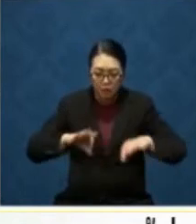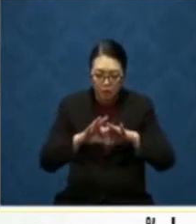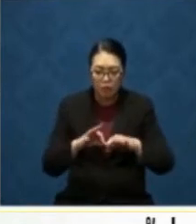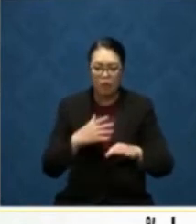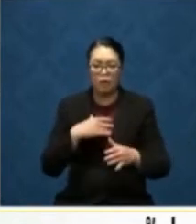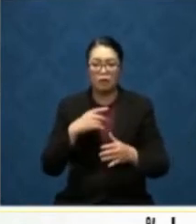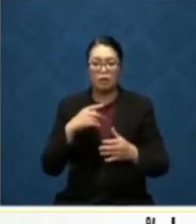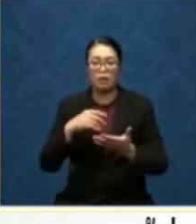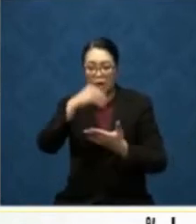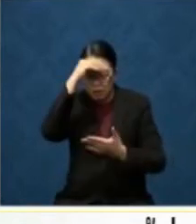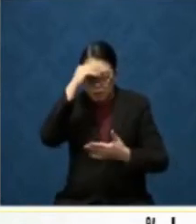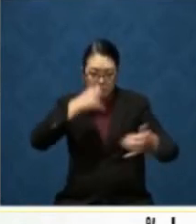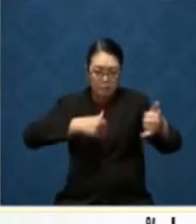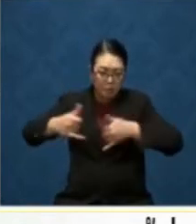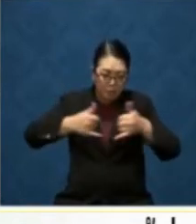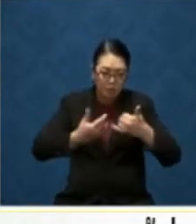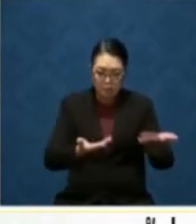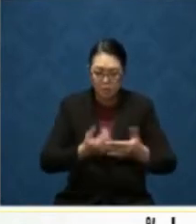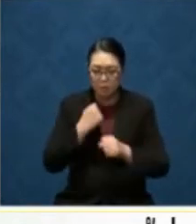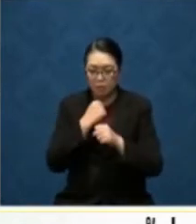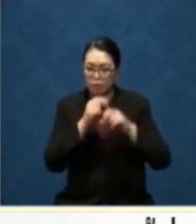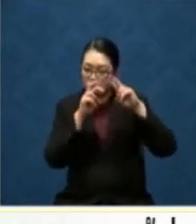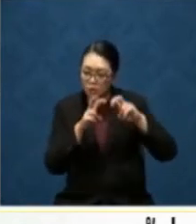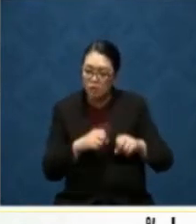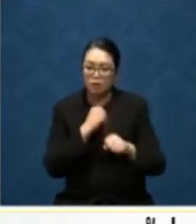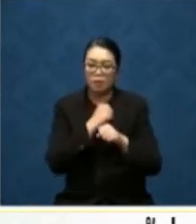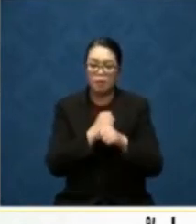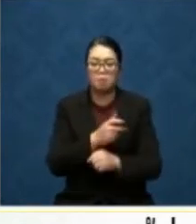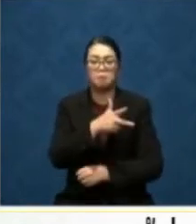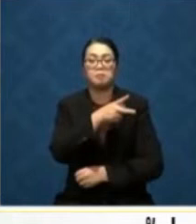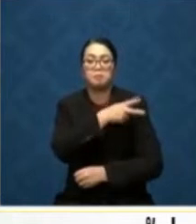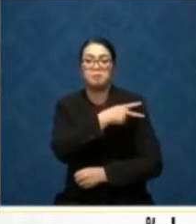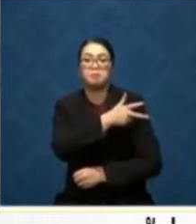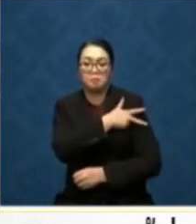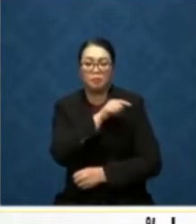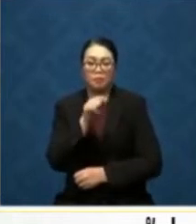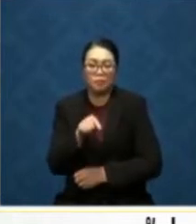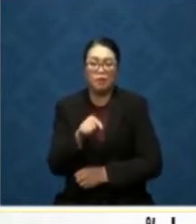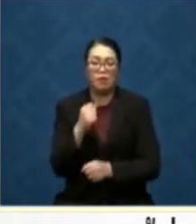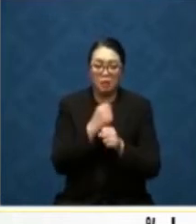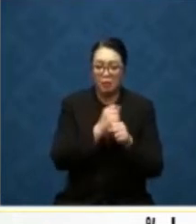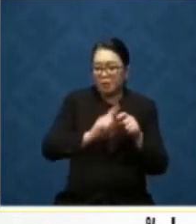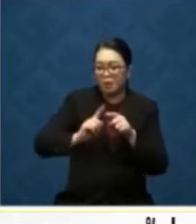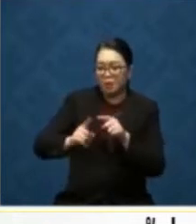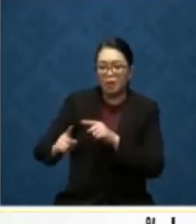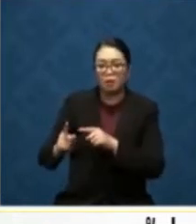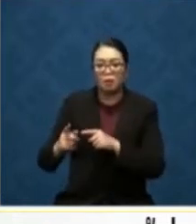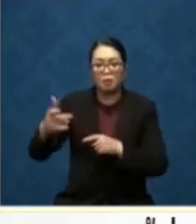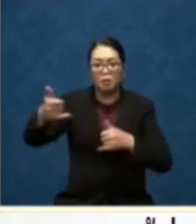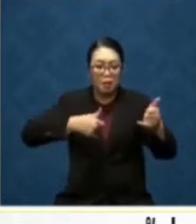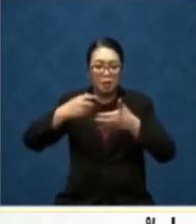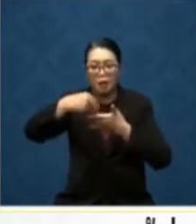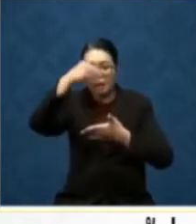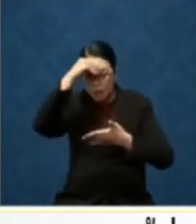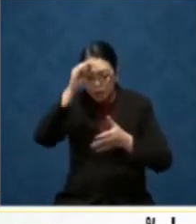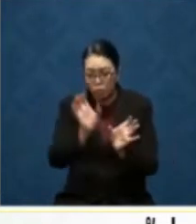ไ่ได้แล้วกเปหัวหาในการทำวิจัยที่จะทำให้มาตรฐานแล้วก็ระดับของหมaurที่ไรต่ๆนั้นสูงขึ้นแต